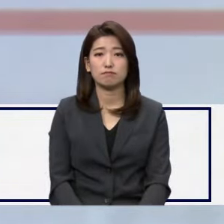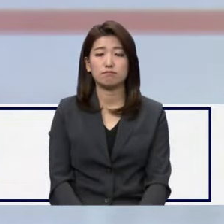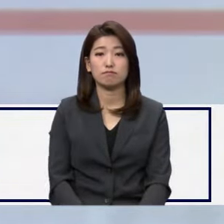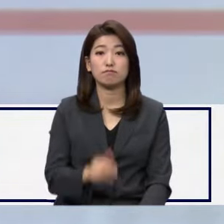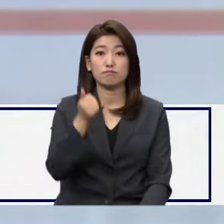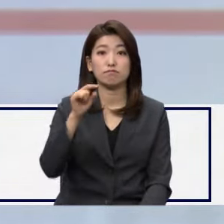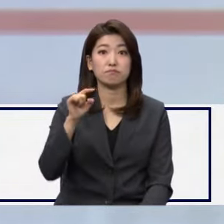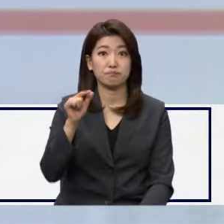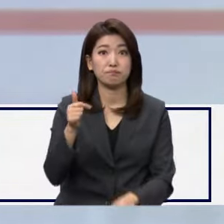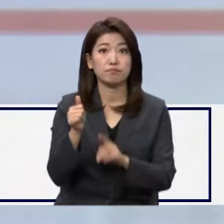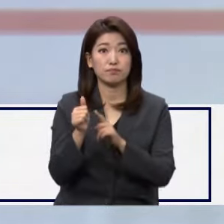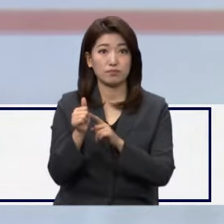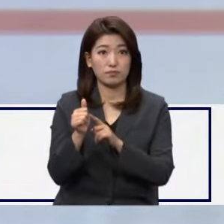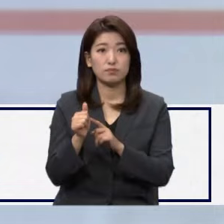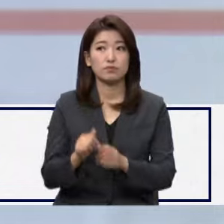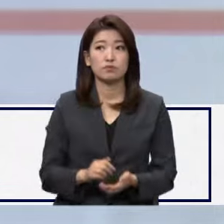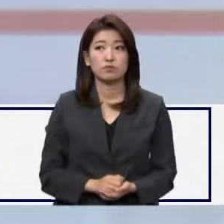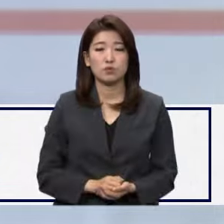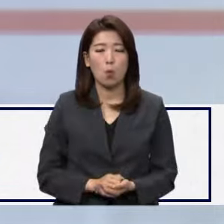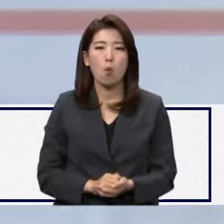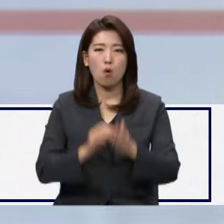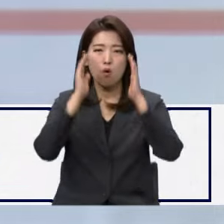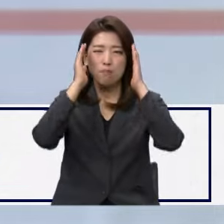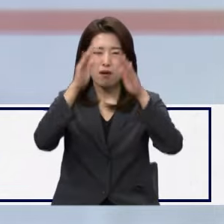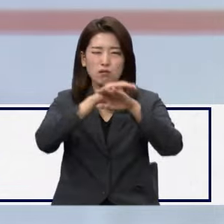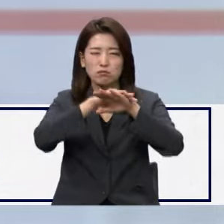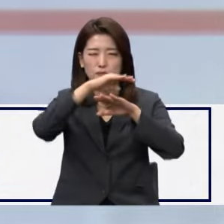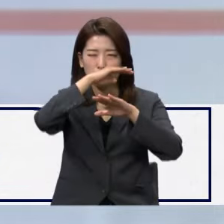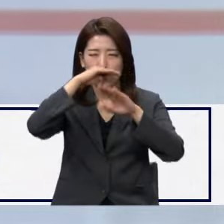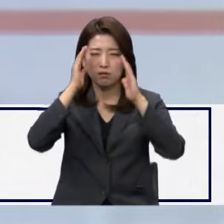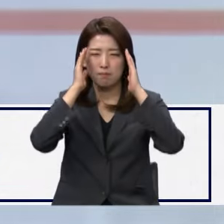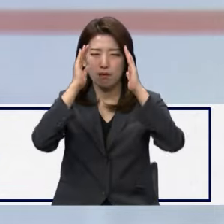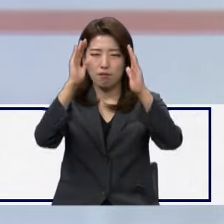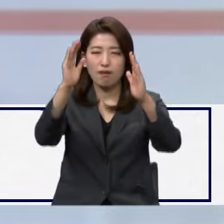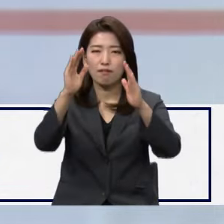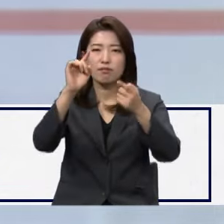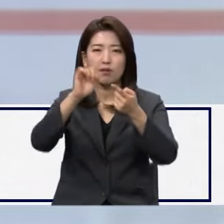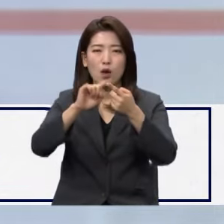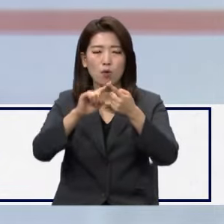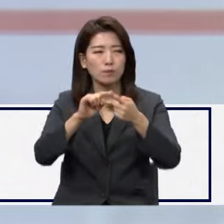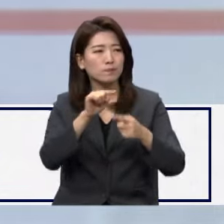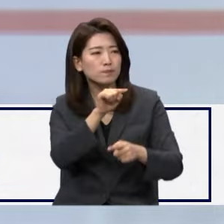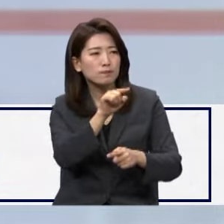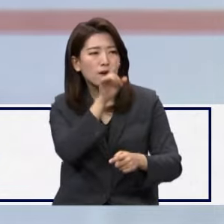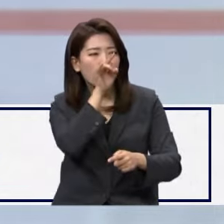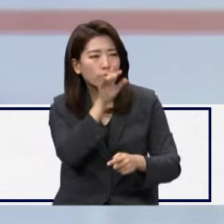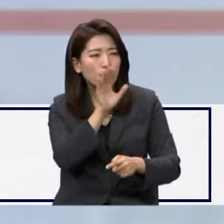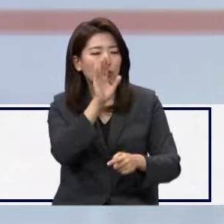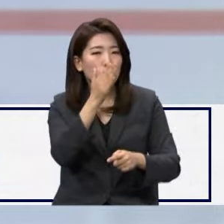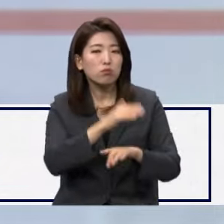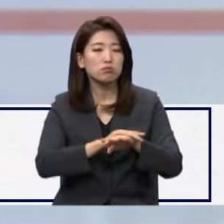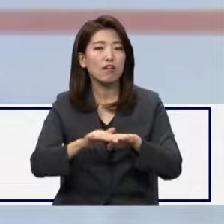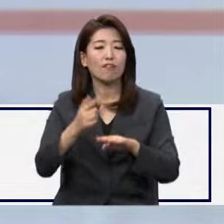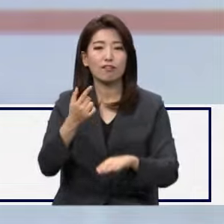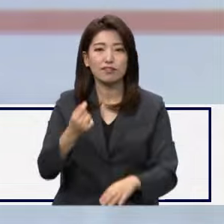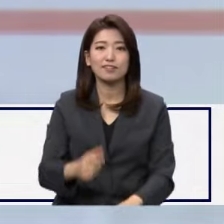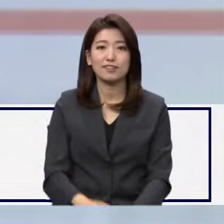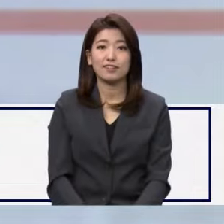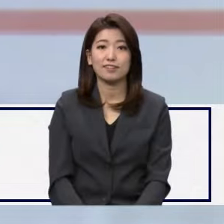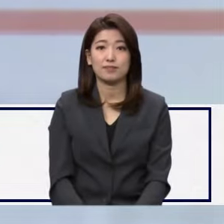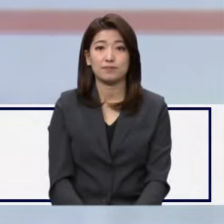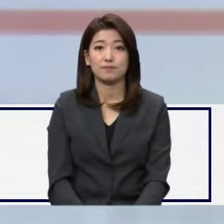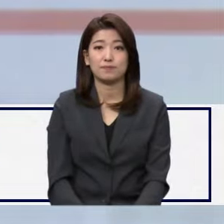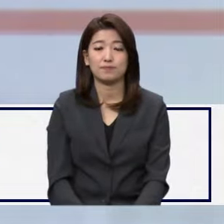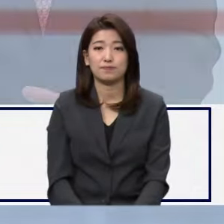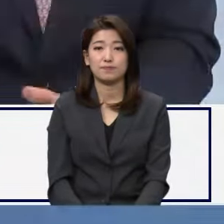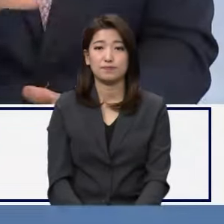세신인더스트리 방향을 좀 잘 잡고 있다 이런 생각이 들고 앞으로 또 보완한다면 돌려막기 있잖아요